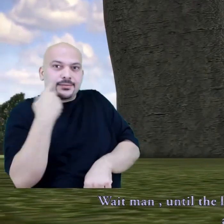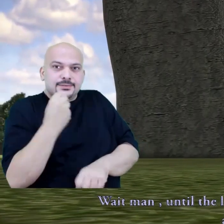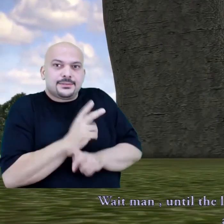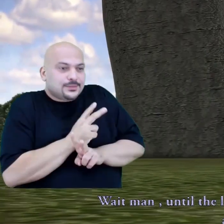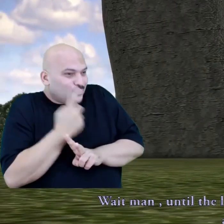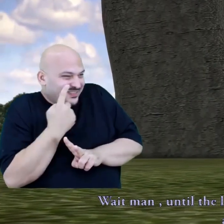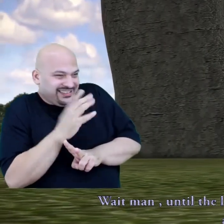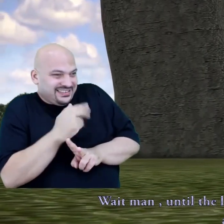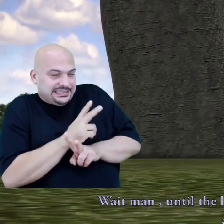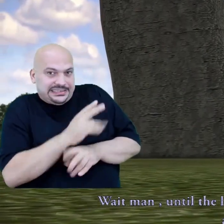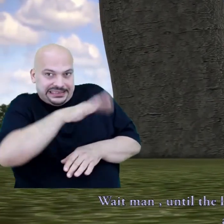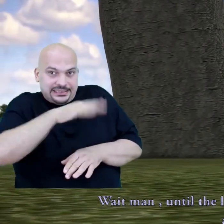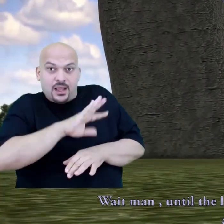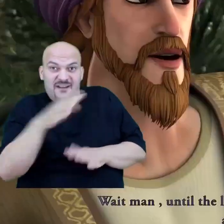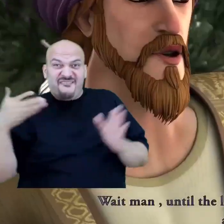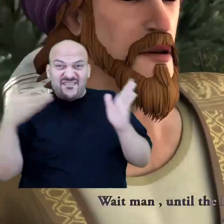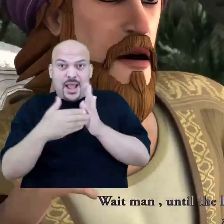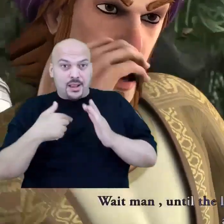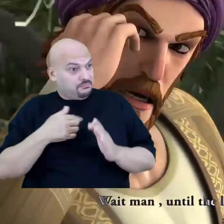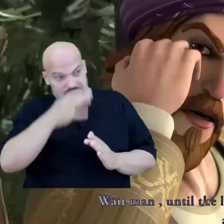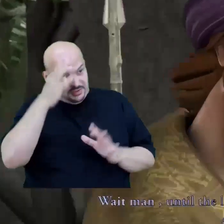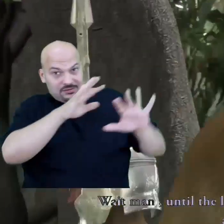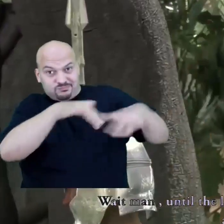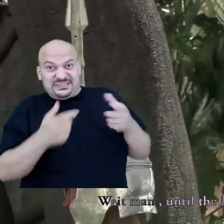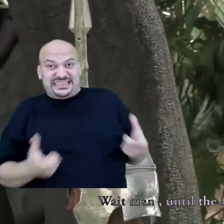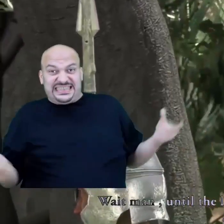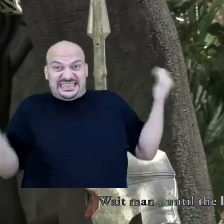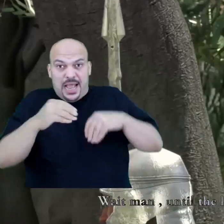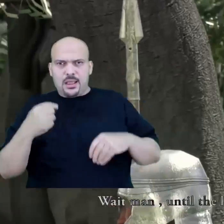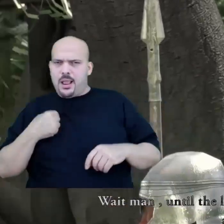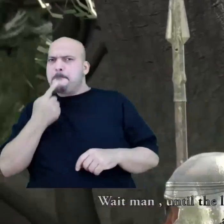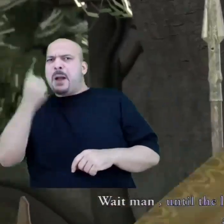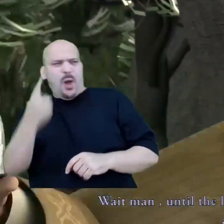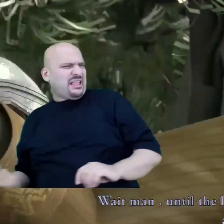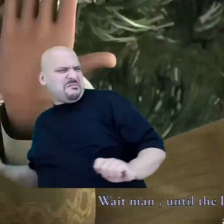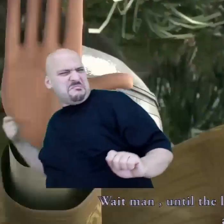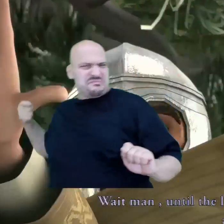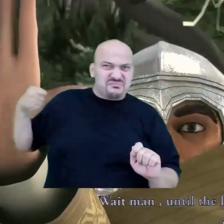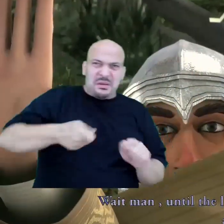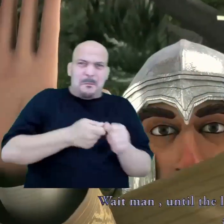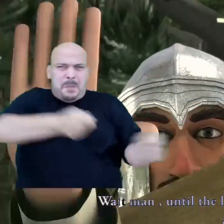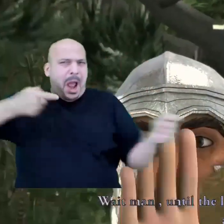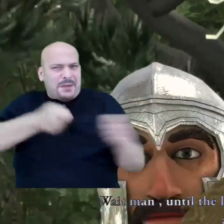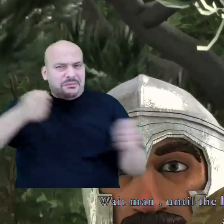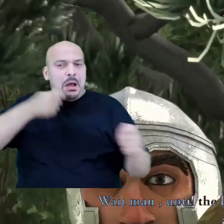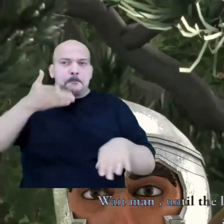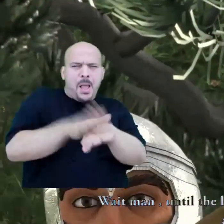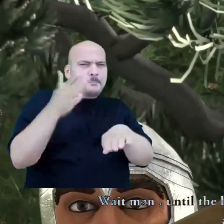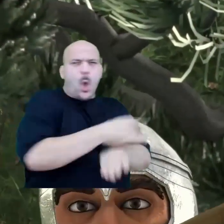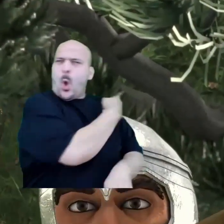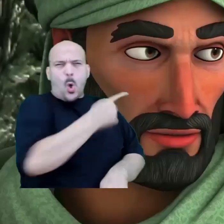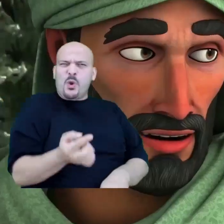عدد منهم في مرمانا، فنشد عليهم ونخرج إليهم مرة